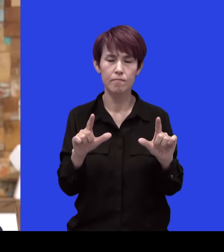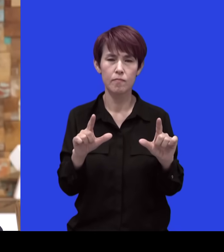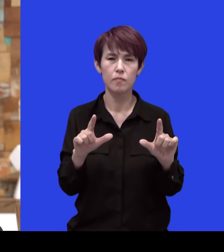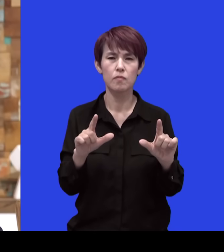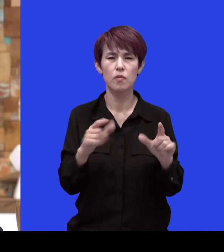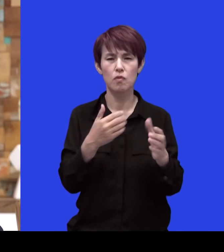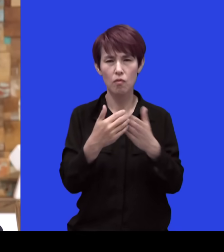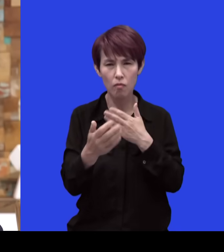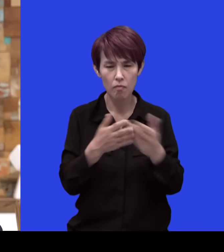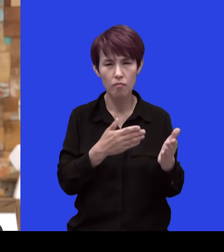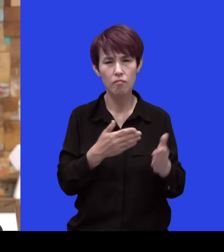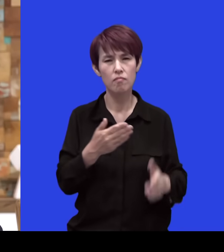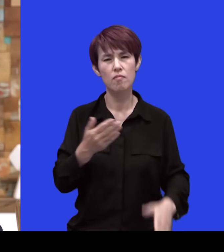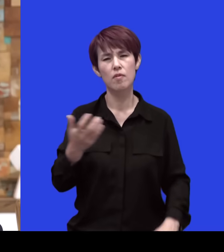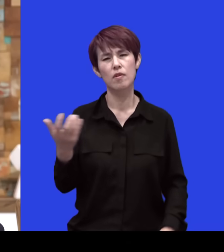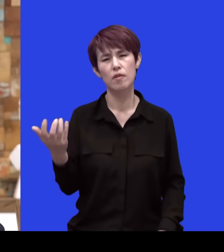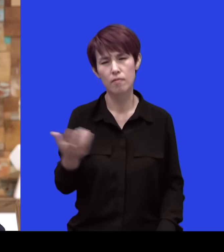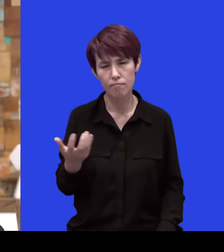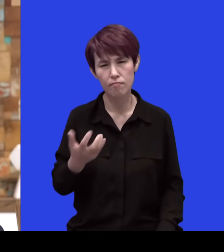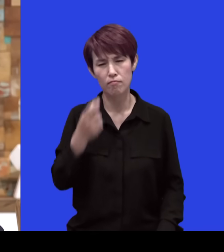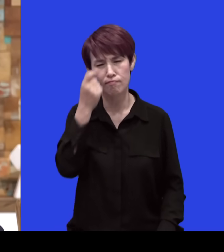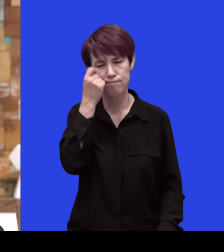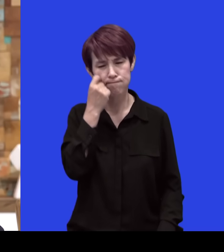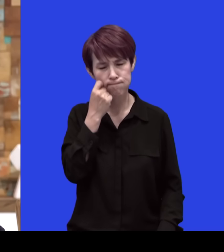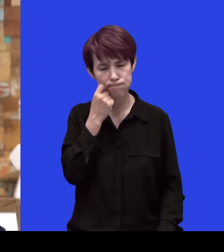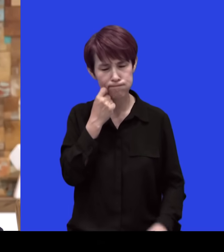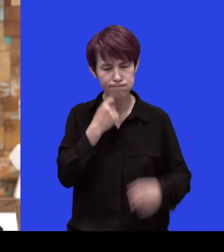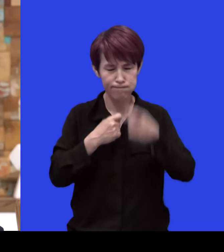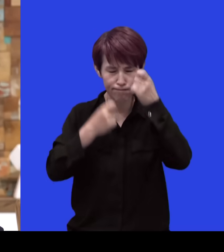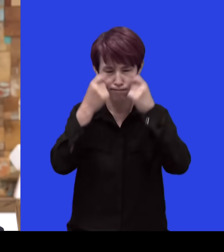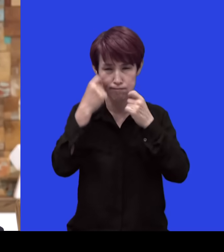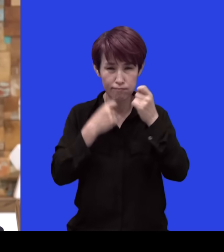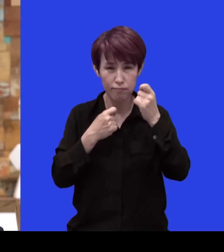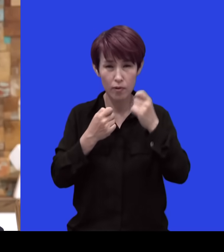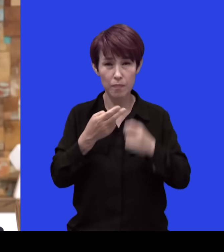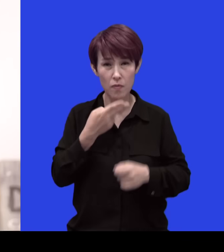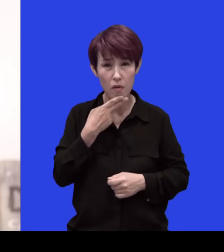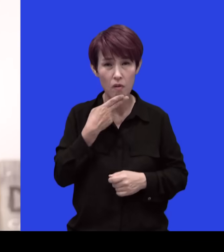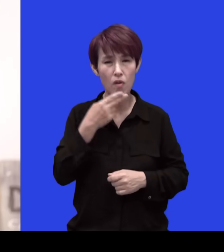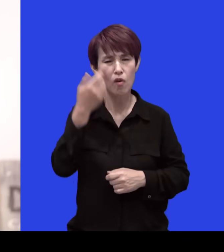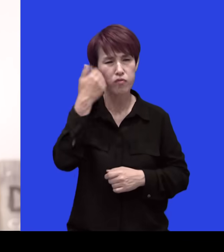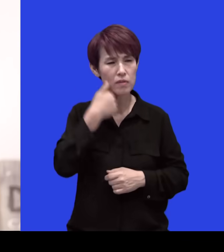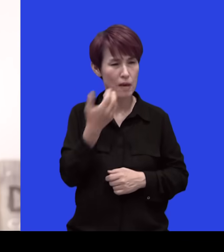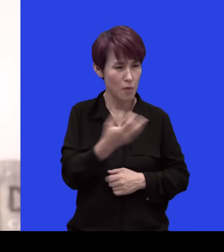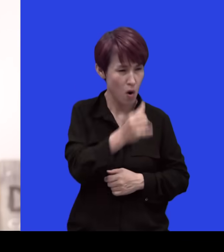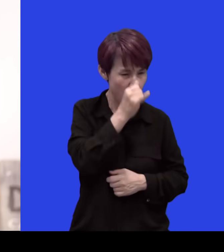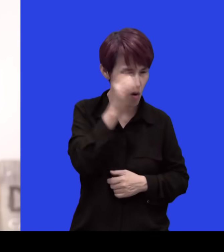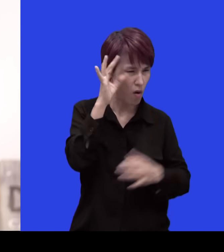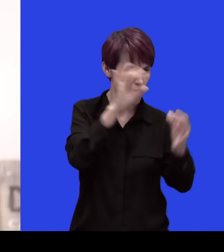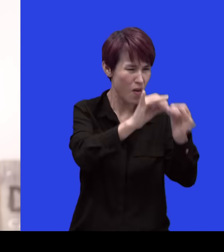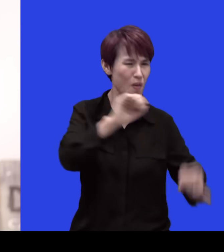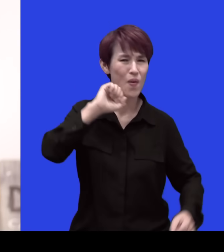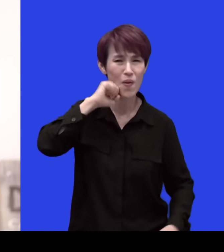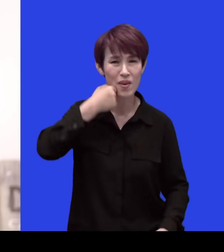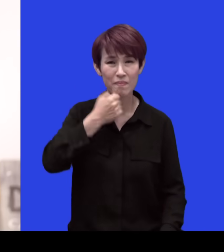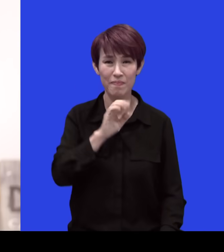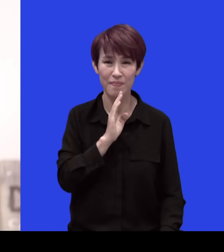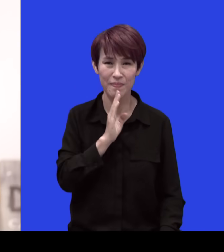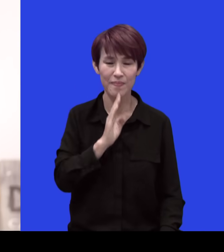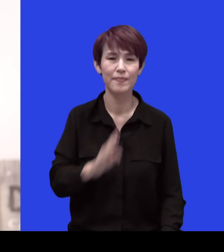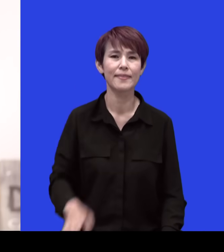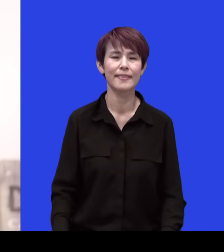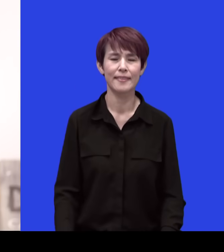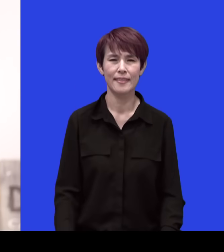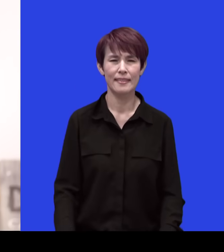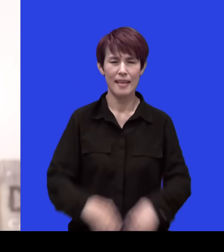아픔, 또 때론 눈물, 이런 게 없이 또 어떻게 공감의 마음을 가지고 사역을 하실 수 있을까라는 생각을 하면서